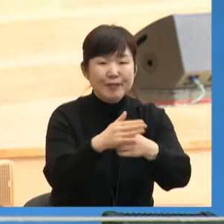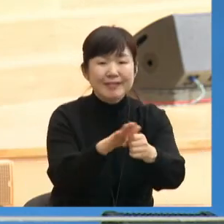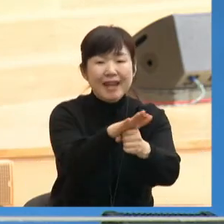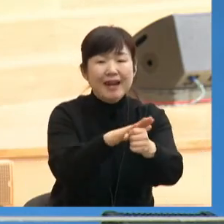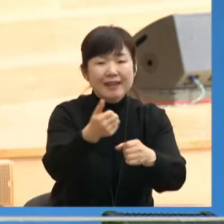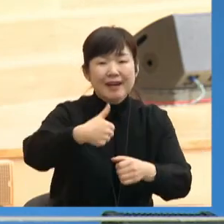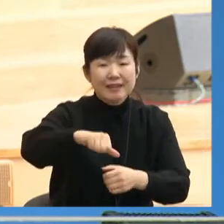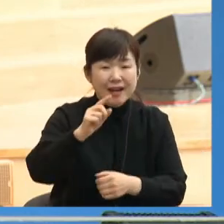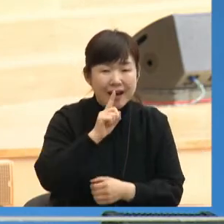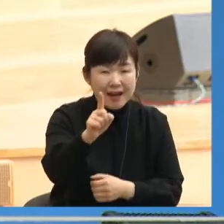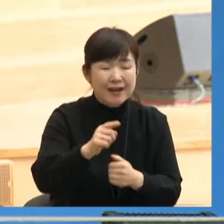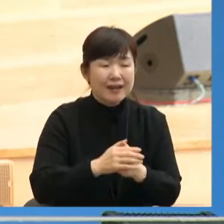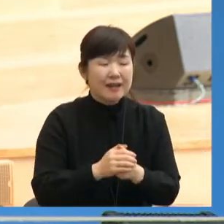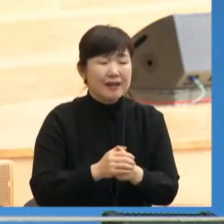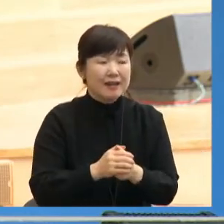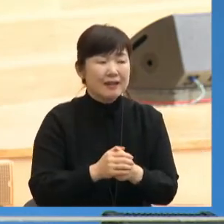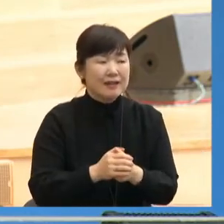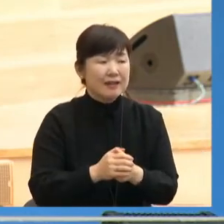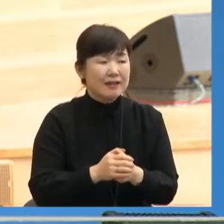하더라.